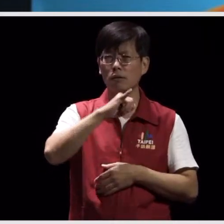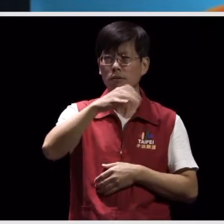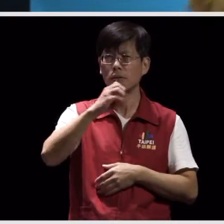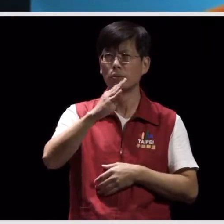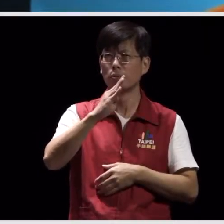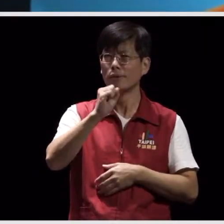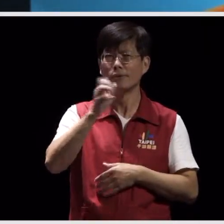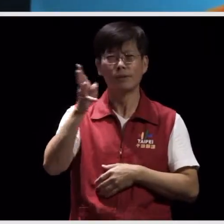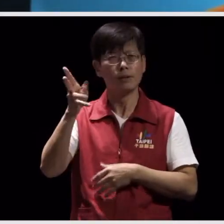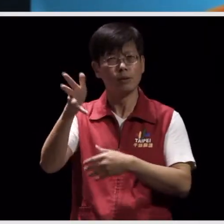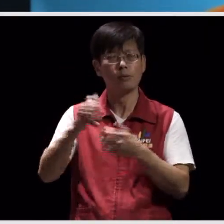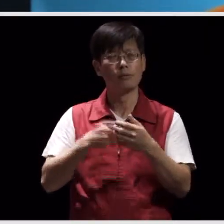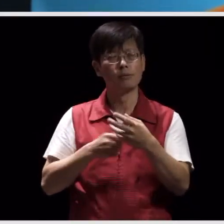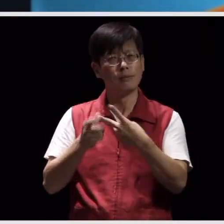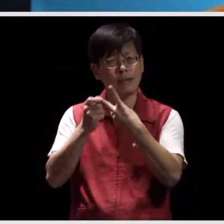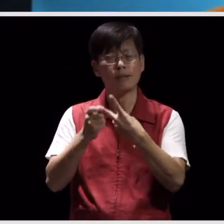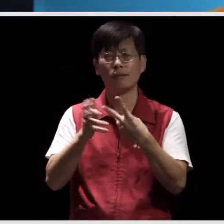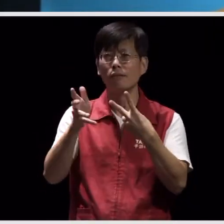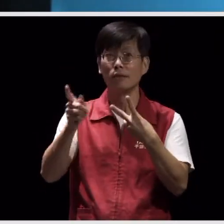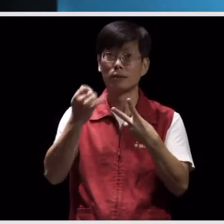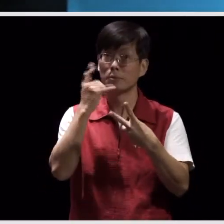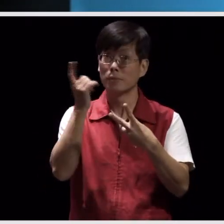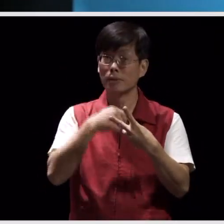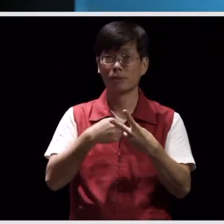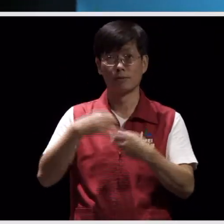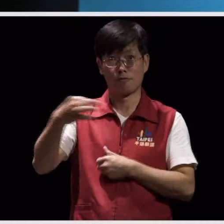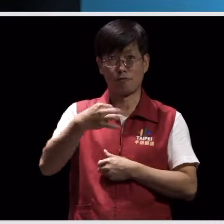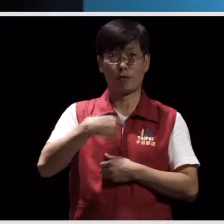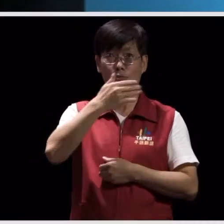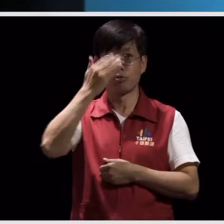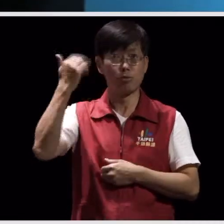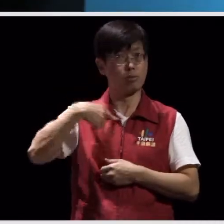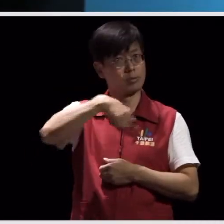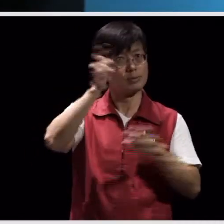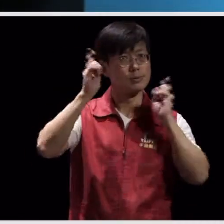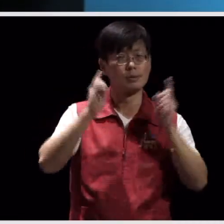又追问主管第二个说：“哎，那主管，你可以帮我付旅费这样，我要去旅行。”